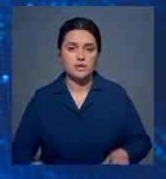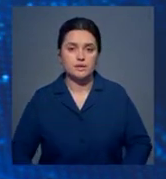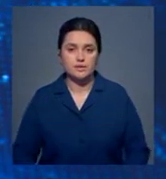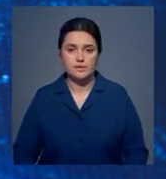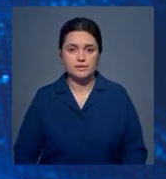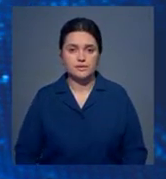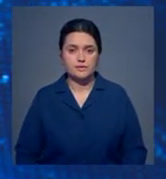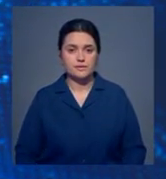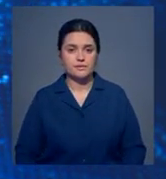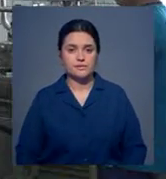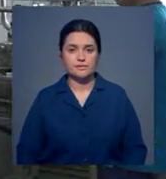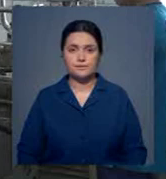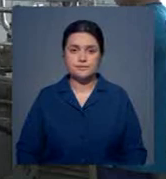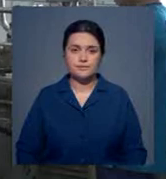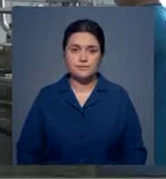Тешева продолжит тему.